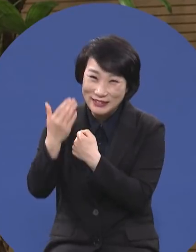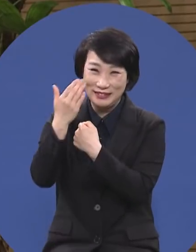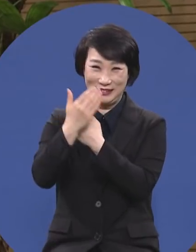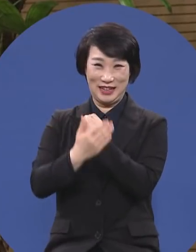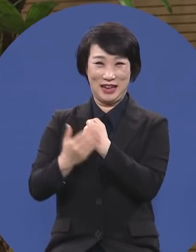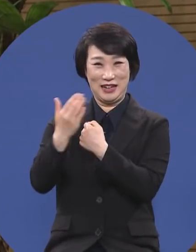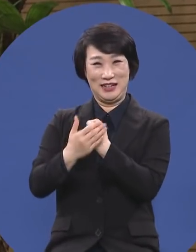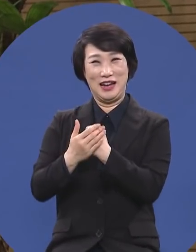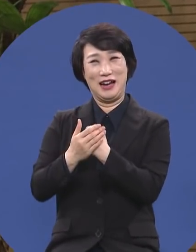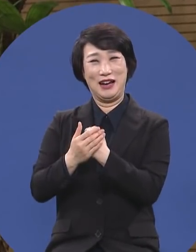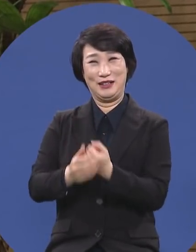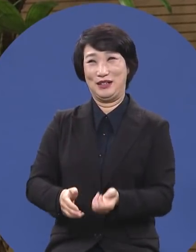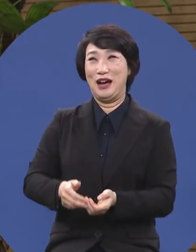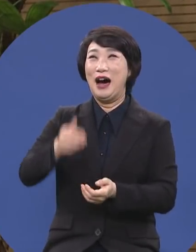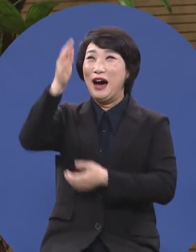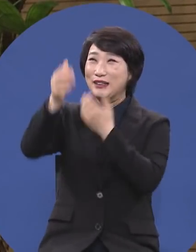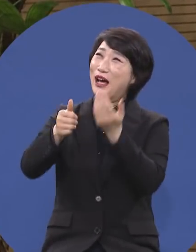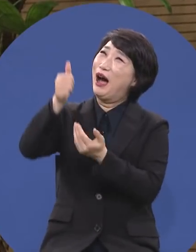은혜라.